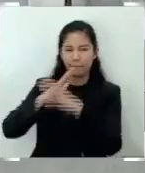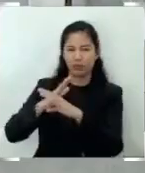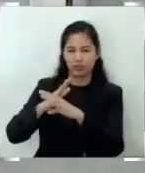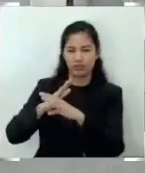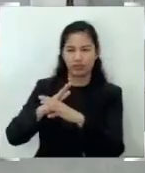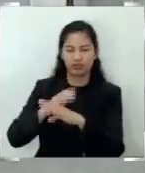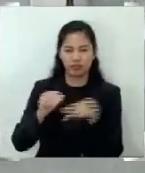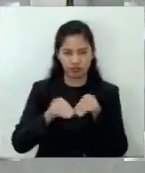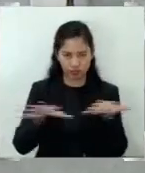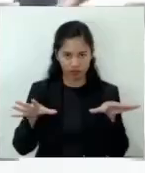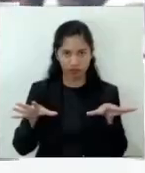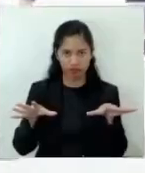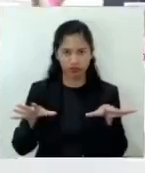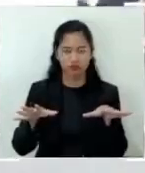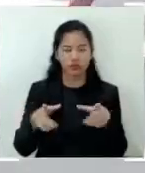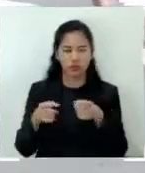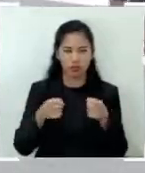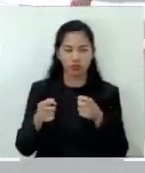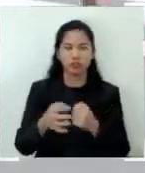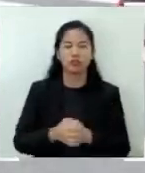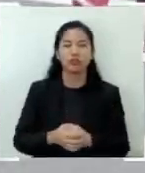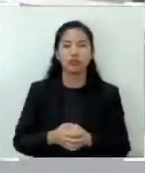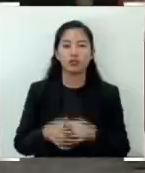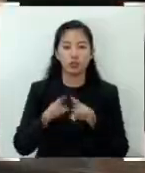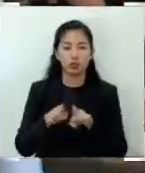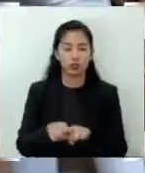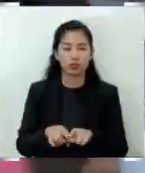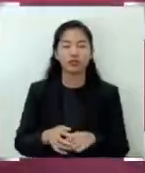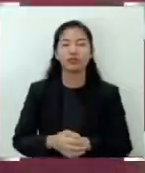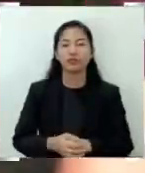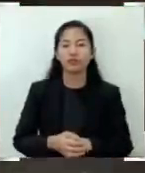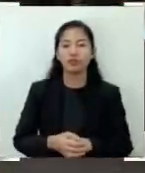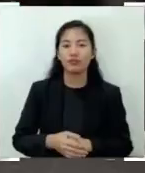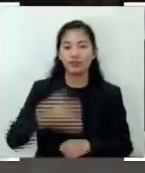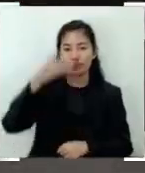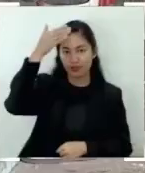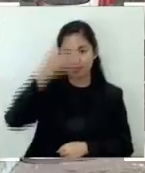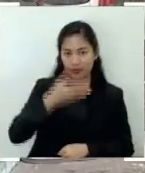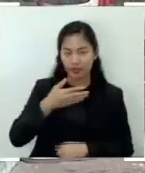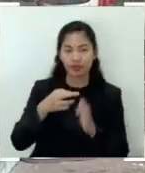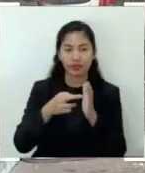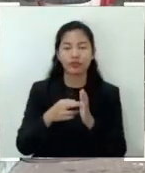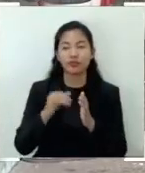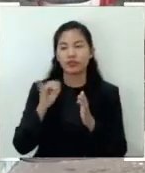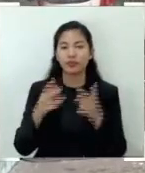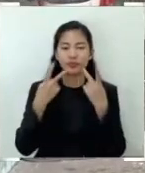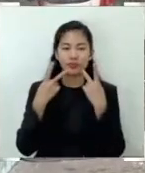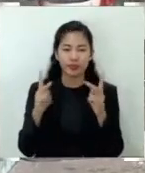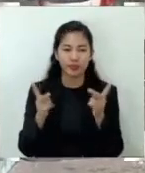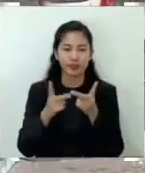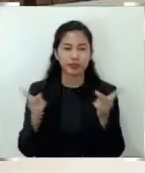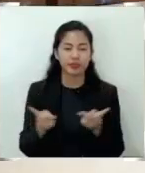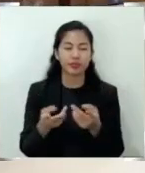Bukod sa mga vaccination site, pinagsusuot na rin ng face shield ang mga magpupunta sa mga matataong lugar sa Marikina, gaya